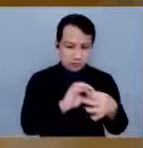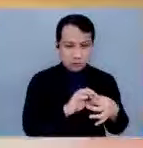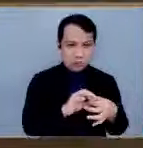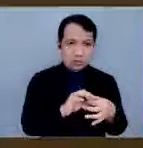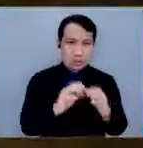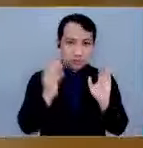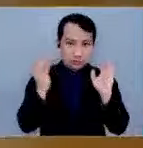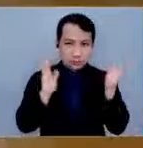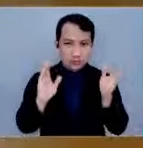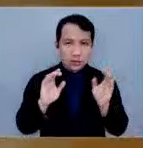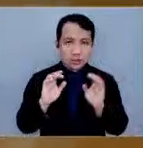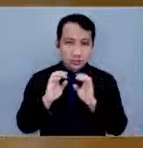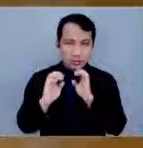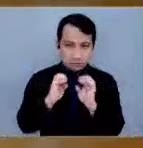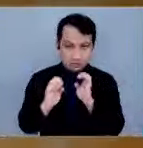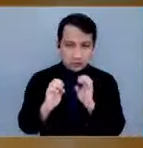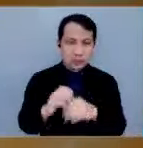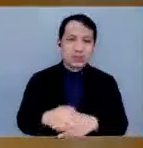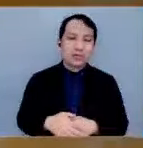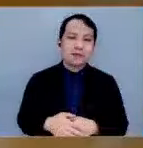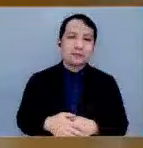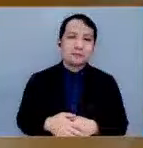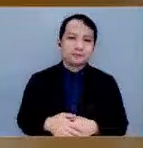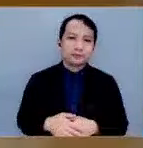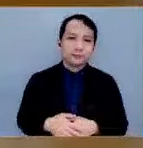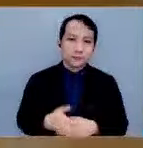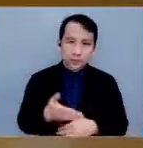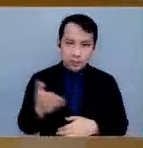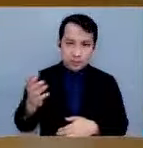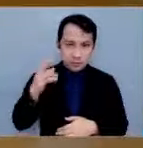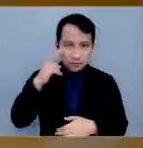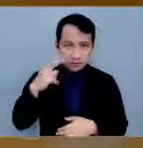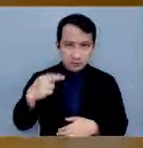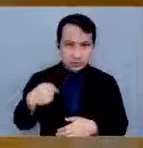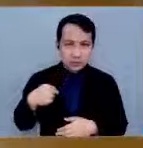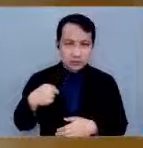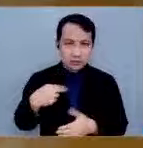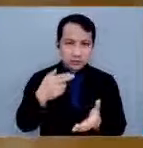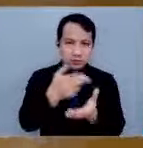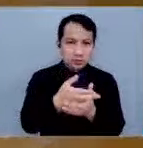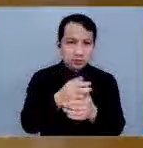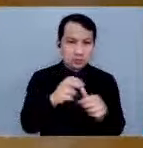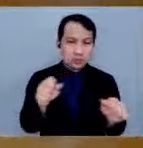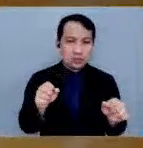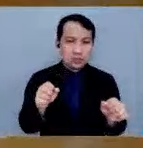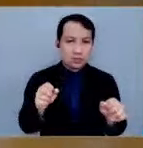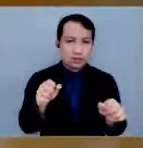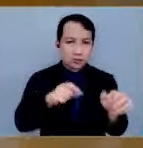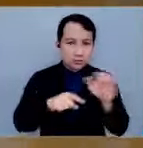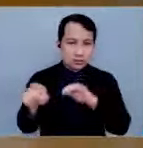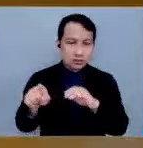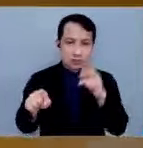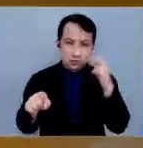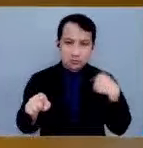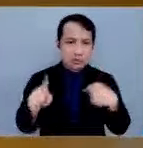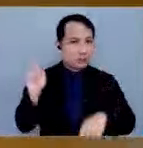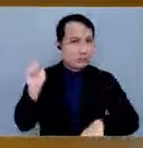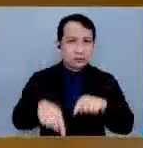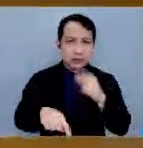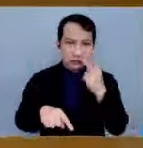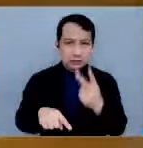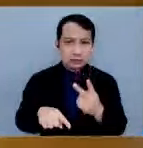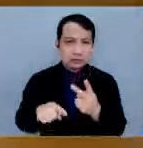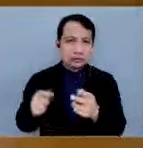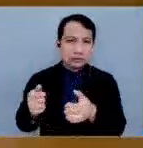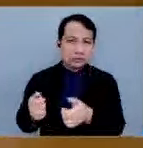Embassy. Pero ang mga Vietnamese na pinaparescue ng nakataas nilang kababayan hindi nakita sa compound.